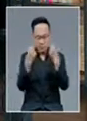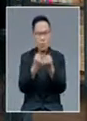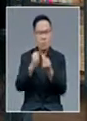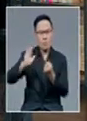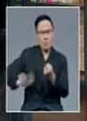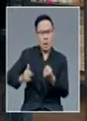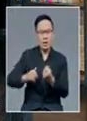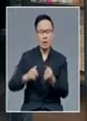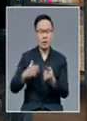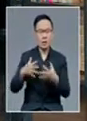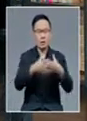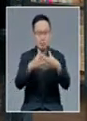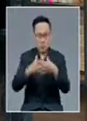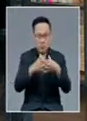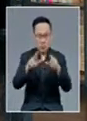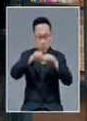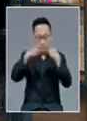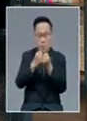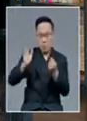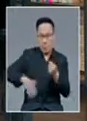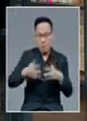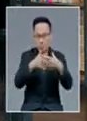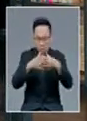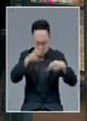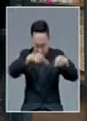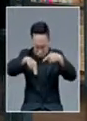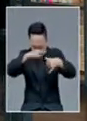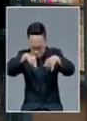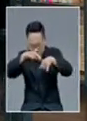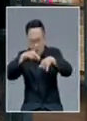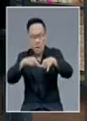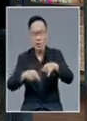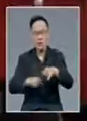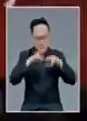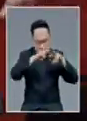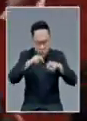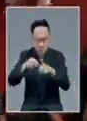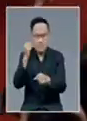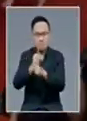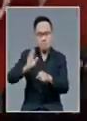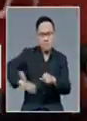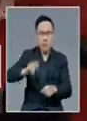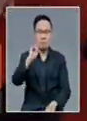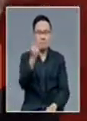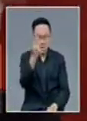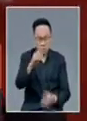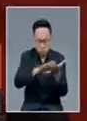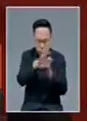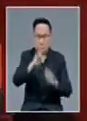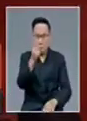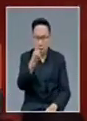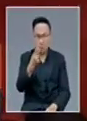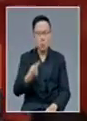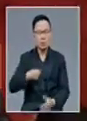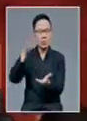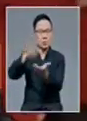ขอเมริกันนะฮะเขาได้มีการขึ้นทะเบียนสุนัขใหม่อีก2สายพันธุ์เดี๋ยวจะพาไปรู้จักกันว่า2สายพันธุ์นี้คืออะไร